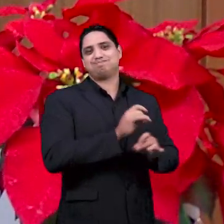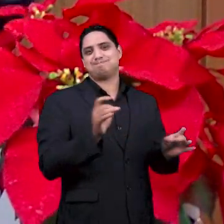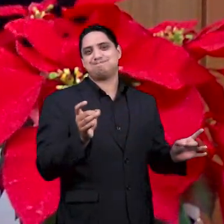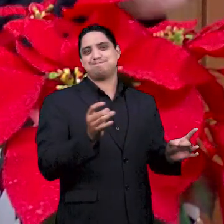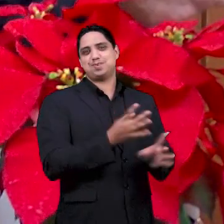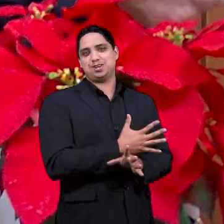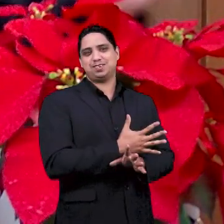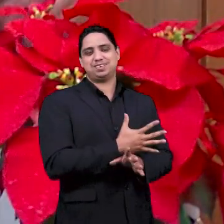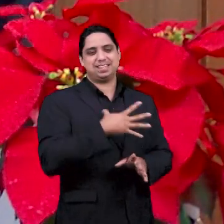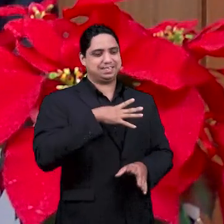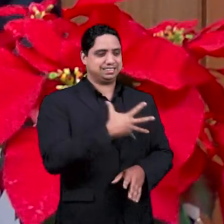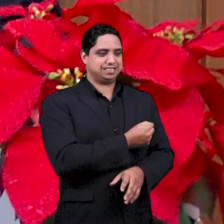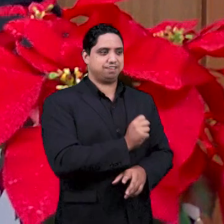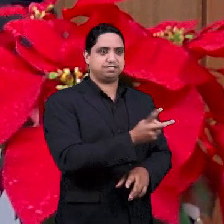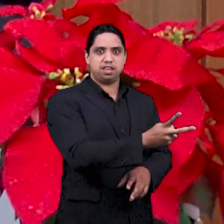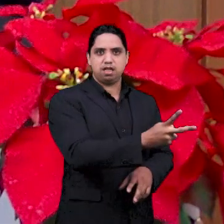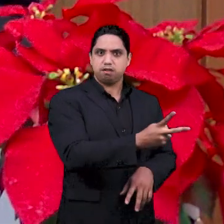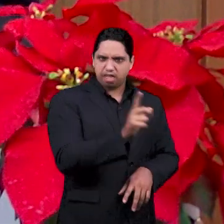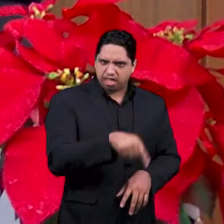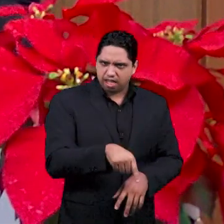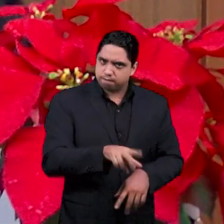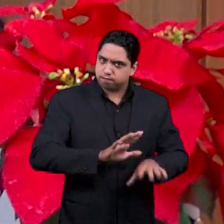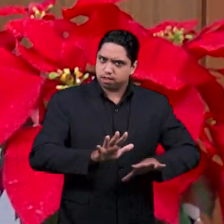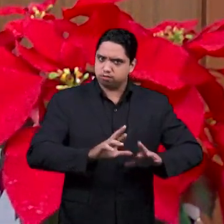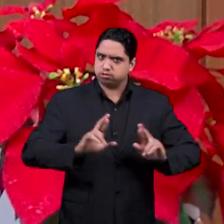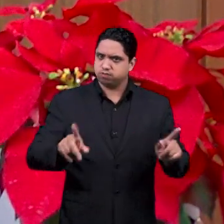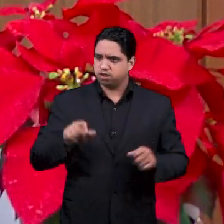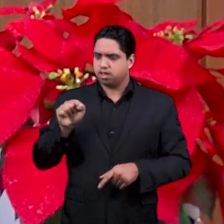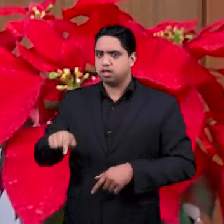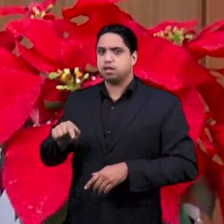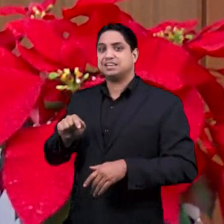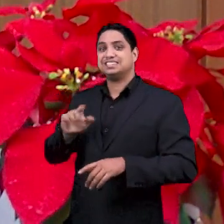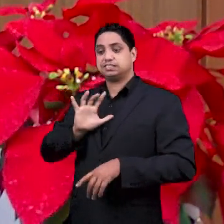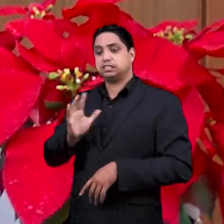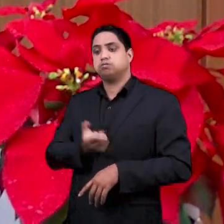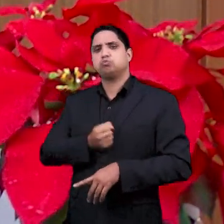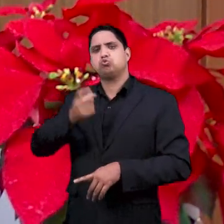защищает, философская, да? Теология.